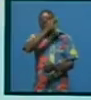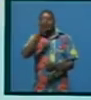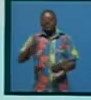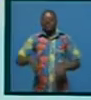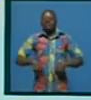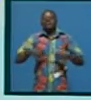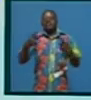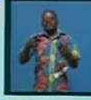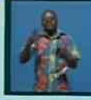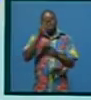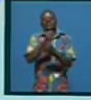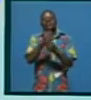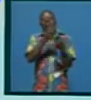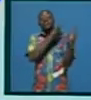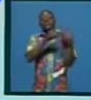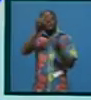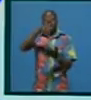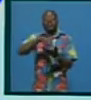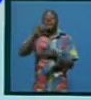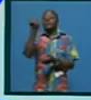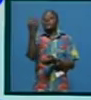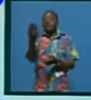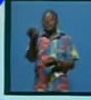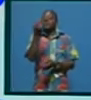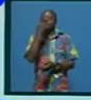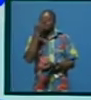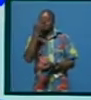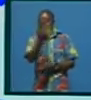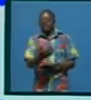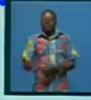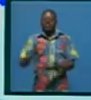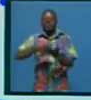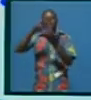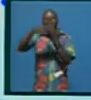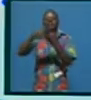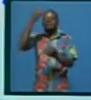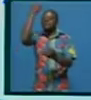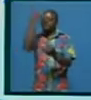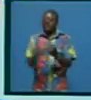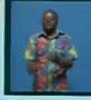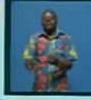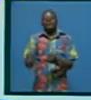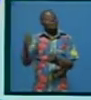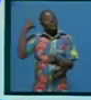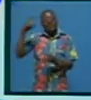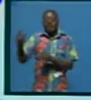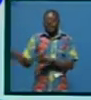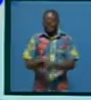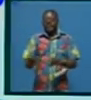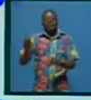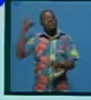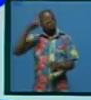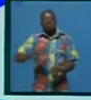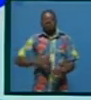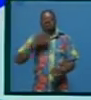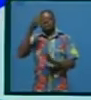œuvre depuis 2014 au Sahel à la nutrition des enfants. Le projet, qui est presque à la fin de ses activités, a mené des campagnes de sensibilisation